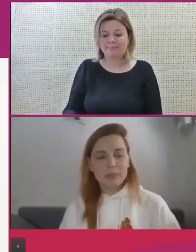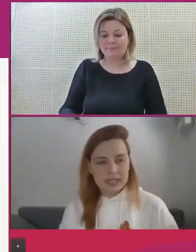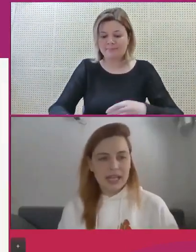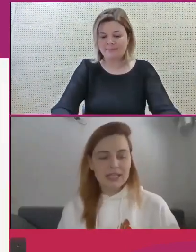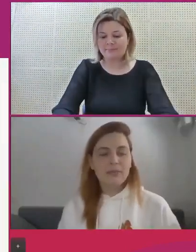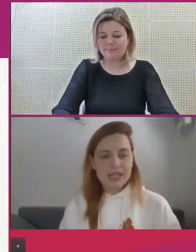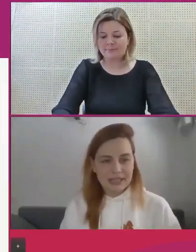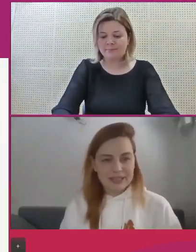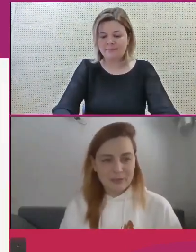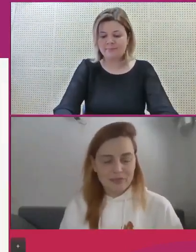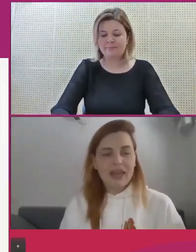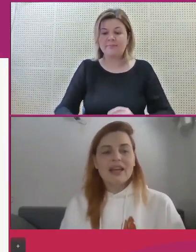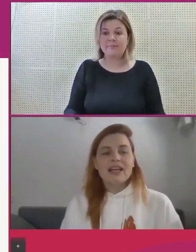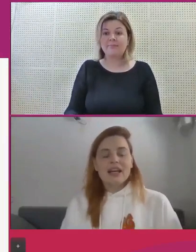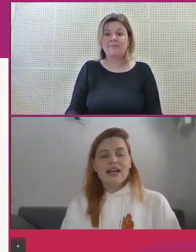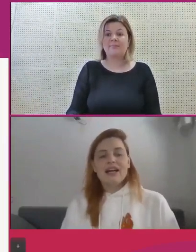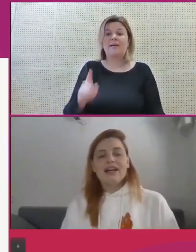Итак, признание обязательно.